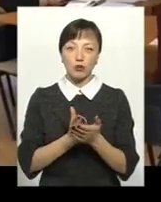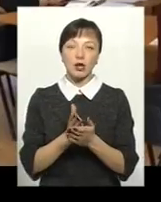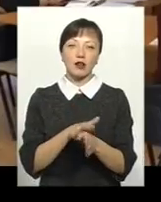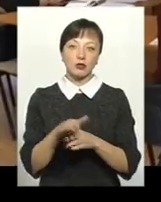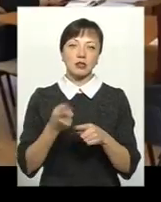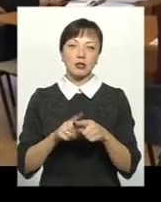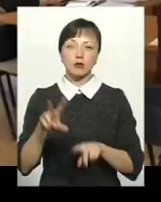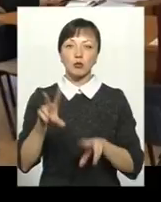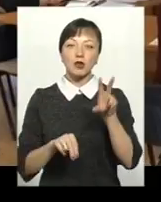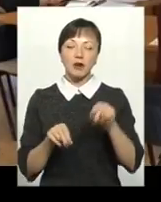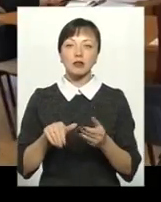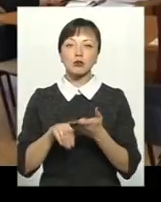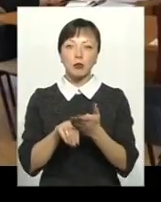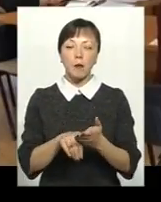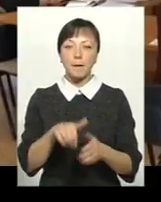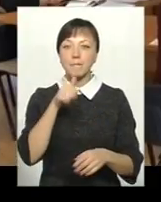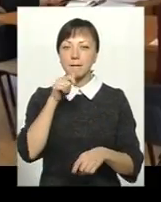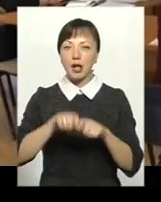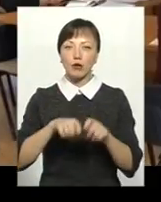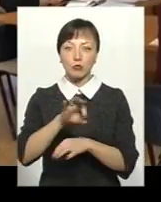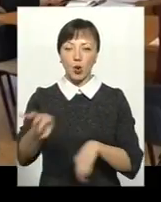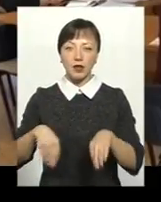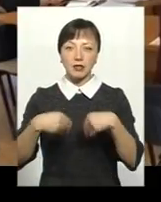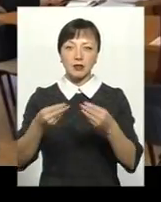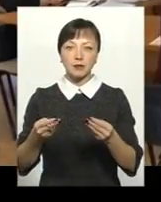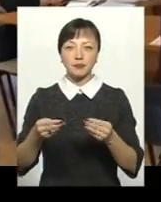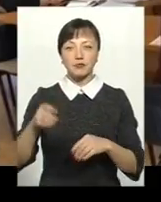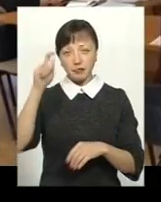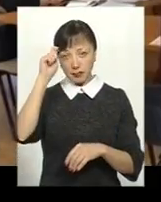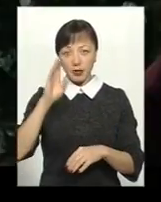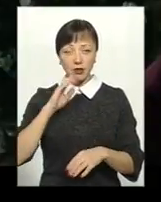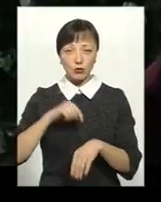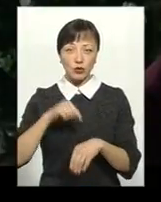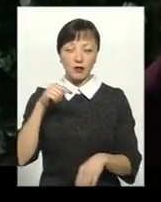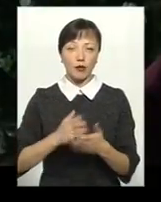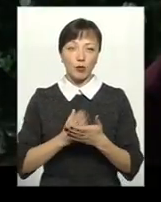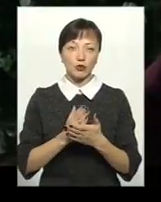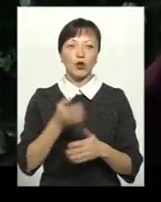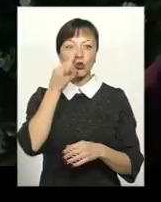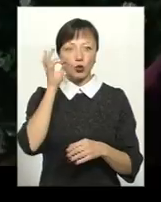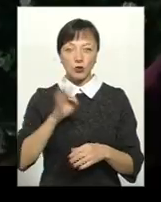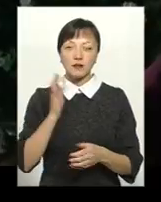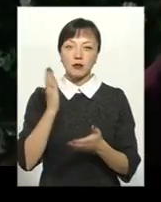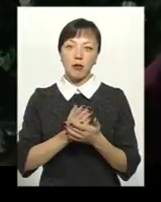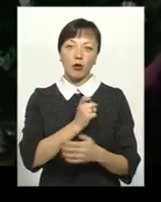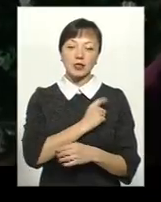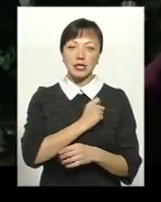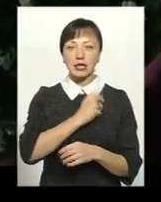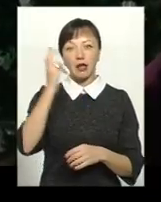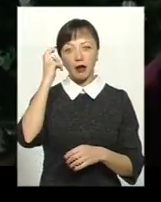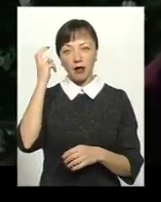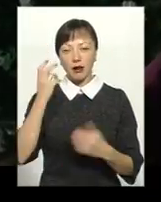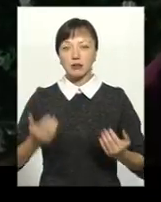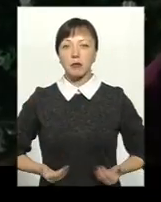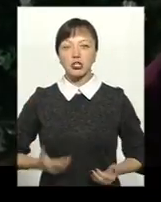це сподіваються за допомогою пілотного проекту з надання гендерно-чутливих послуг. Відповідний досвід вже мають одесити, кияни,